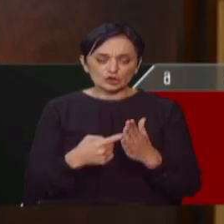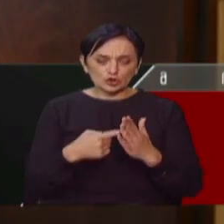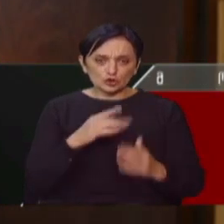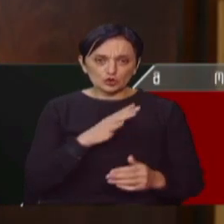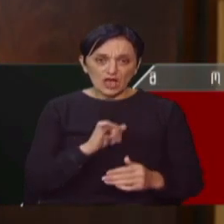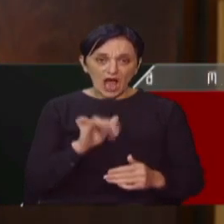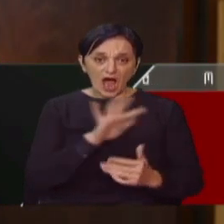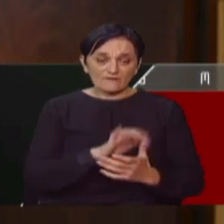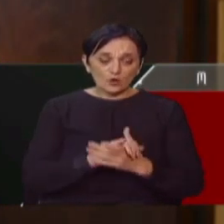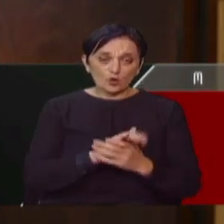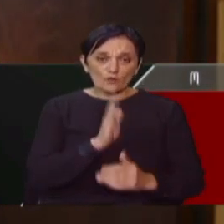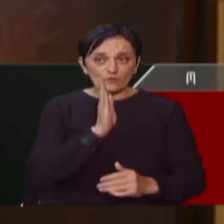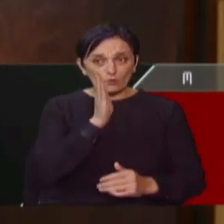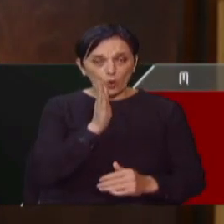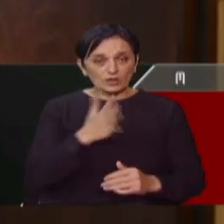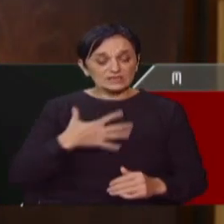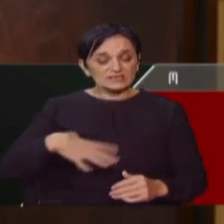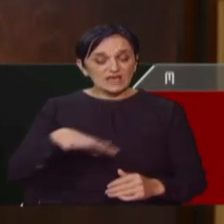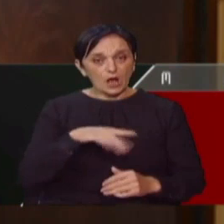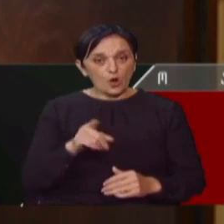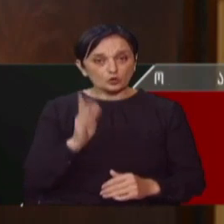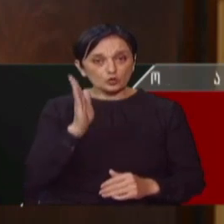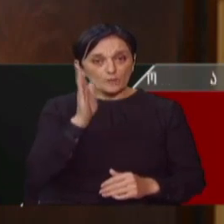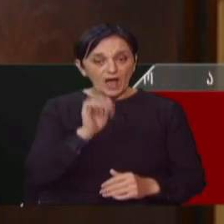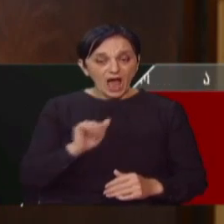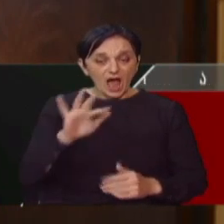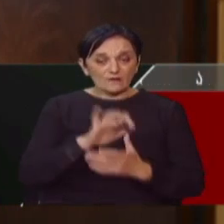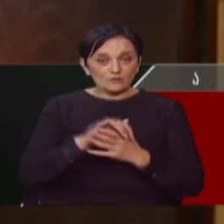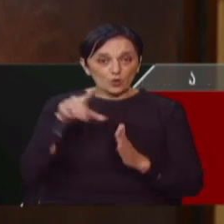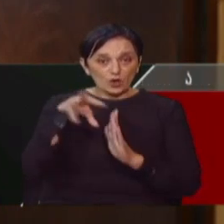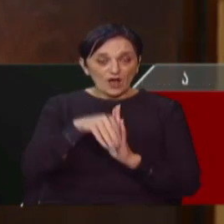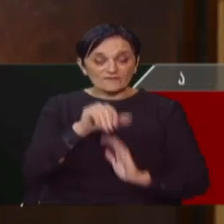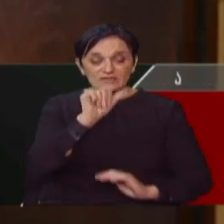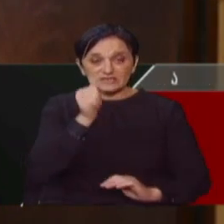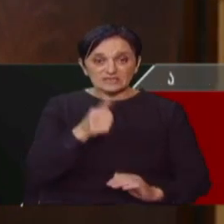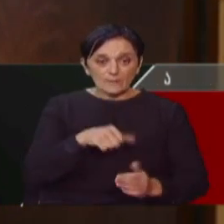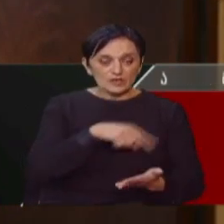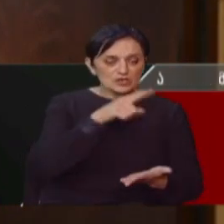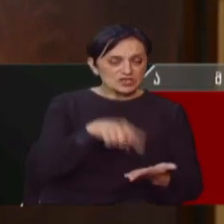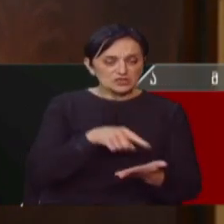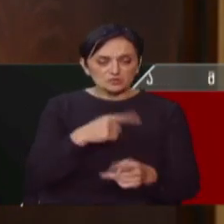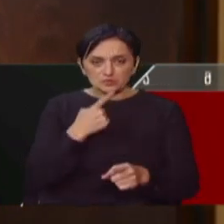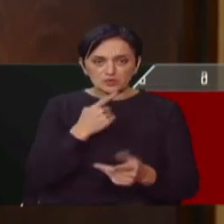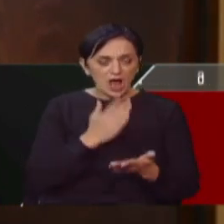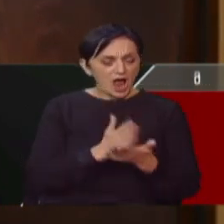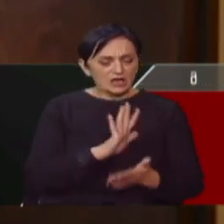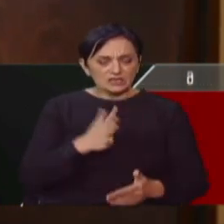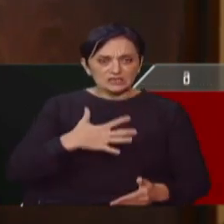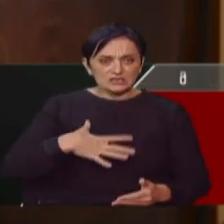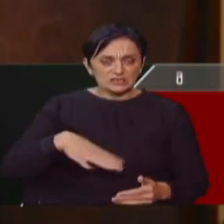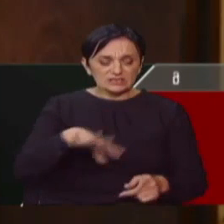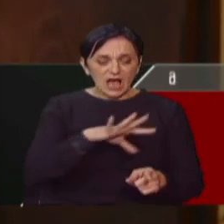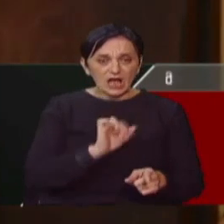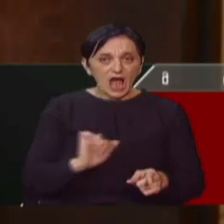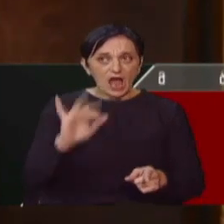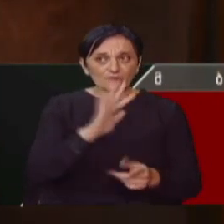როგორც ევროკავშირის მომავალზე, ასევე საქართველოს მომავალზე ევროკავშირში. საბერძნეთში კითხვის ნიშნები არ არსებობს საქართველოს ევროპულ